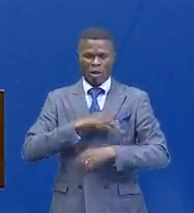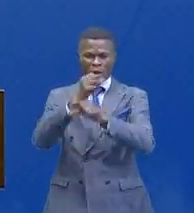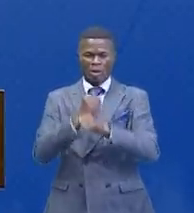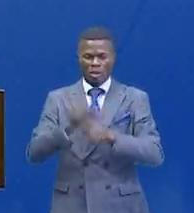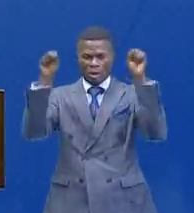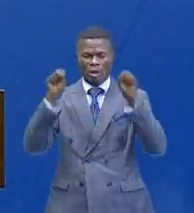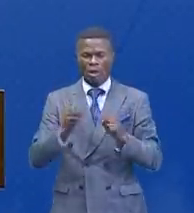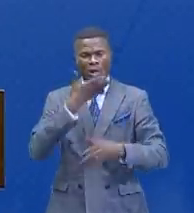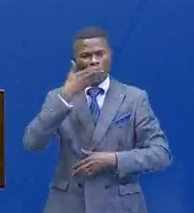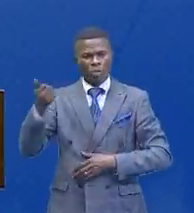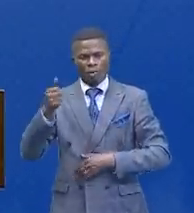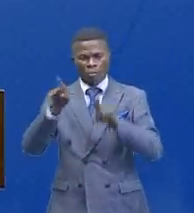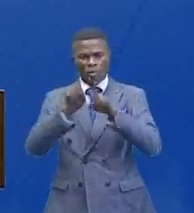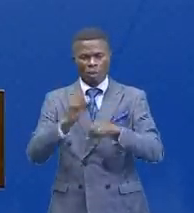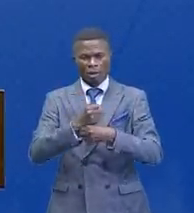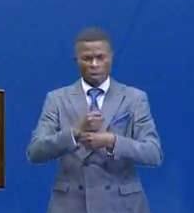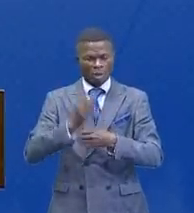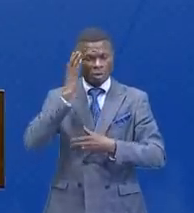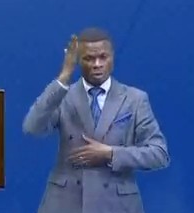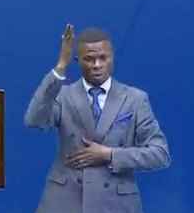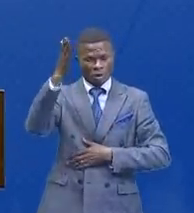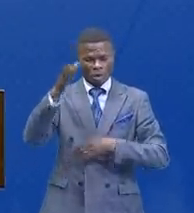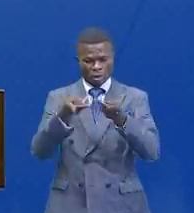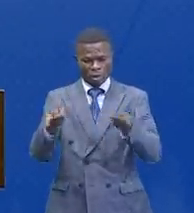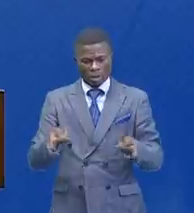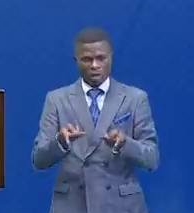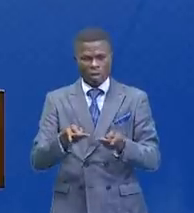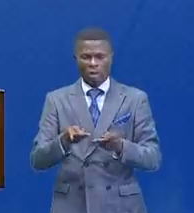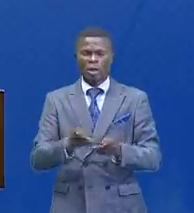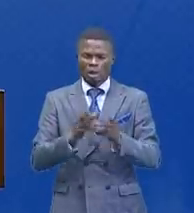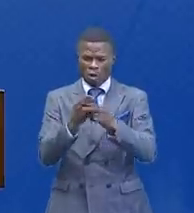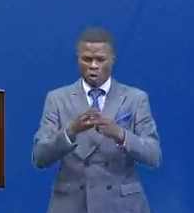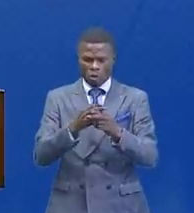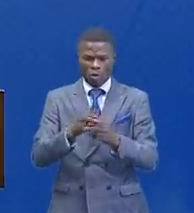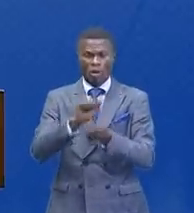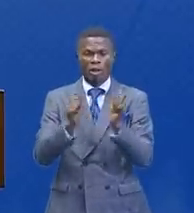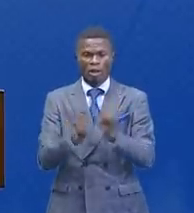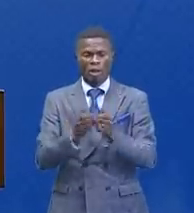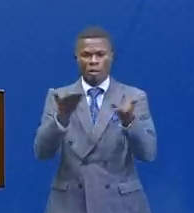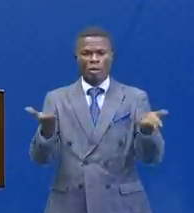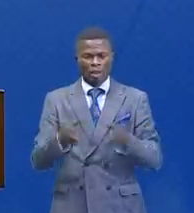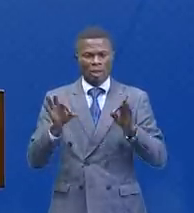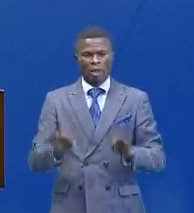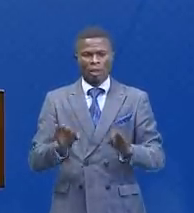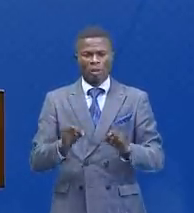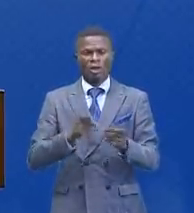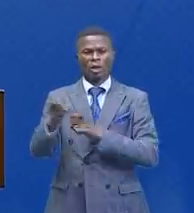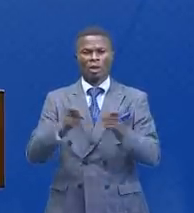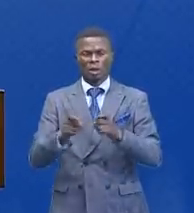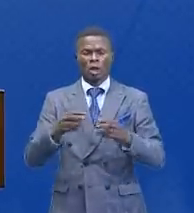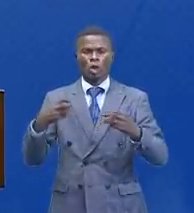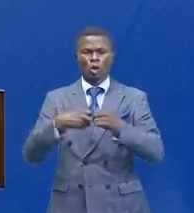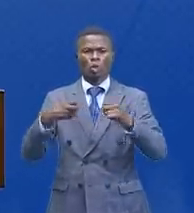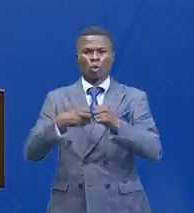systèmes fiables et à former l'expertise locale pour mieux suivre les catastrophes naturelles, la gestion de